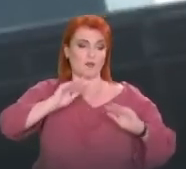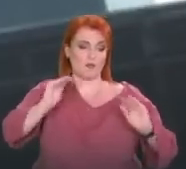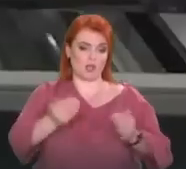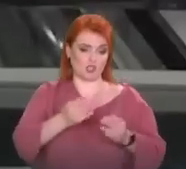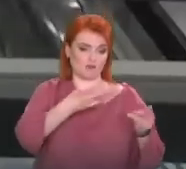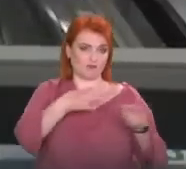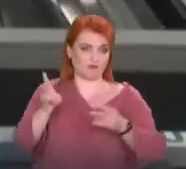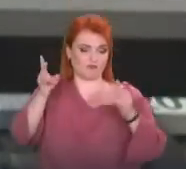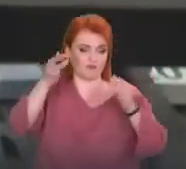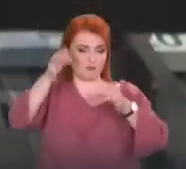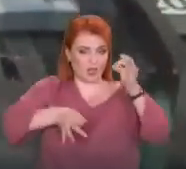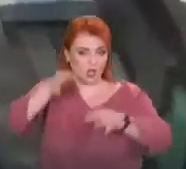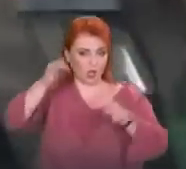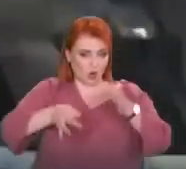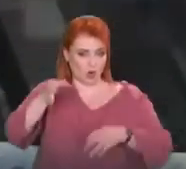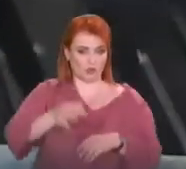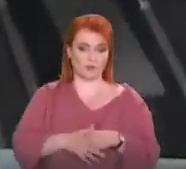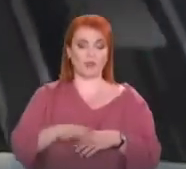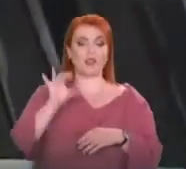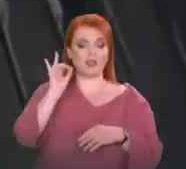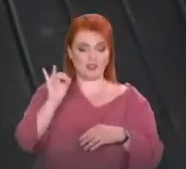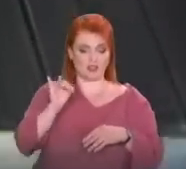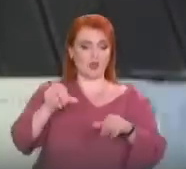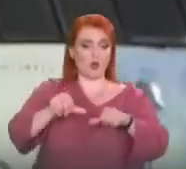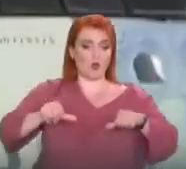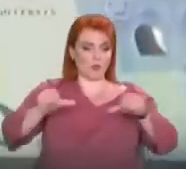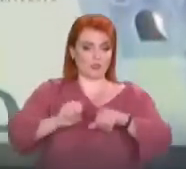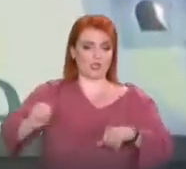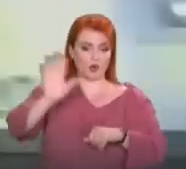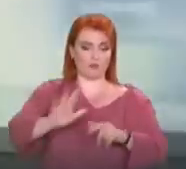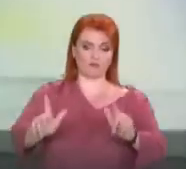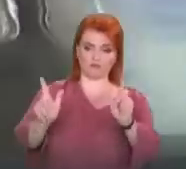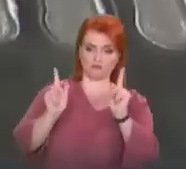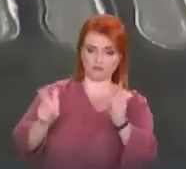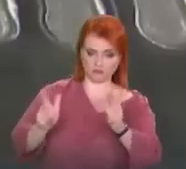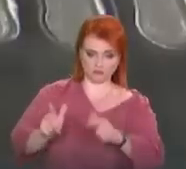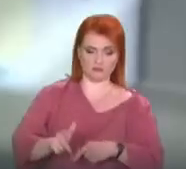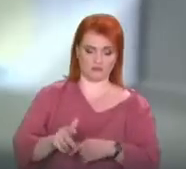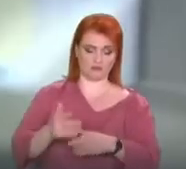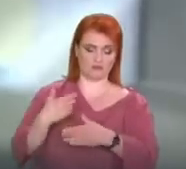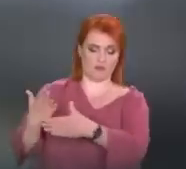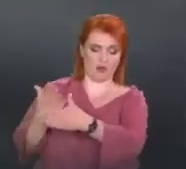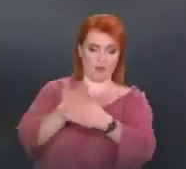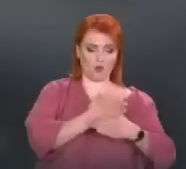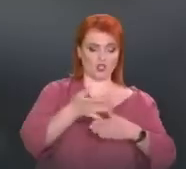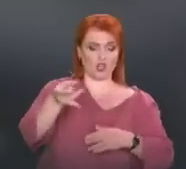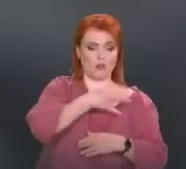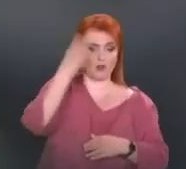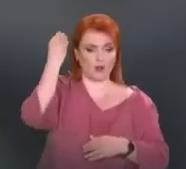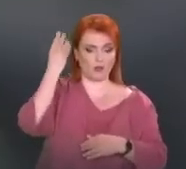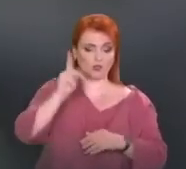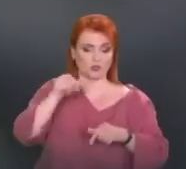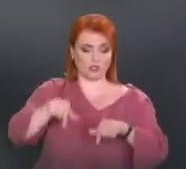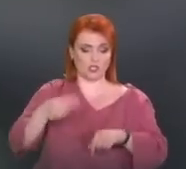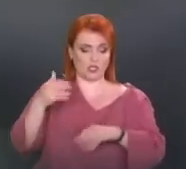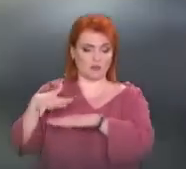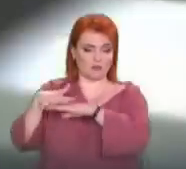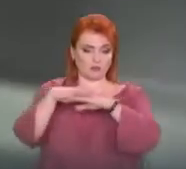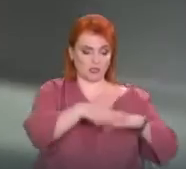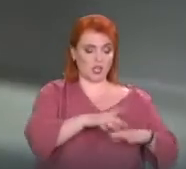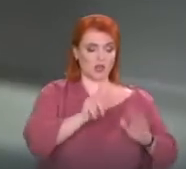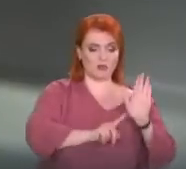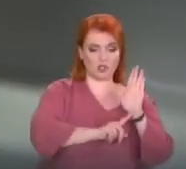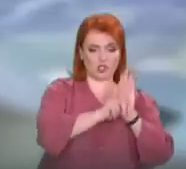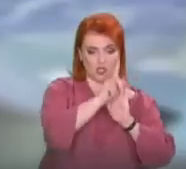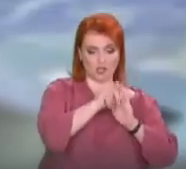pentru avansarea acestui proiect. Ministra Infrastructurii a precizat că recent Comitetul Coordonator al Mecanismului pentru Interconectarea Europei